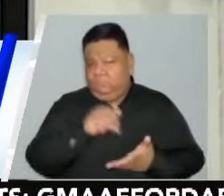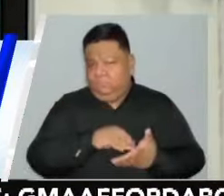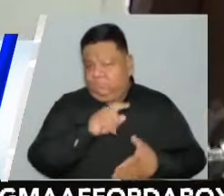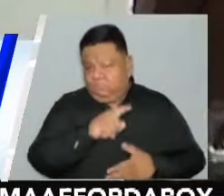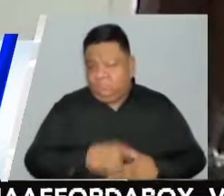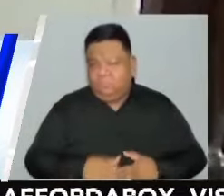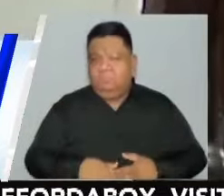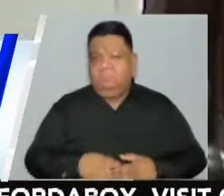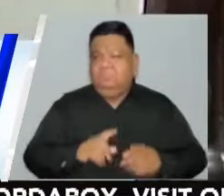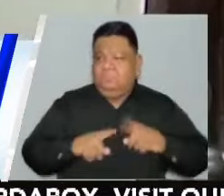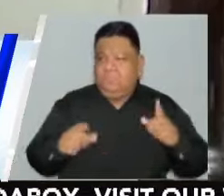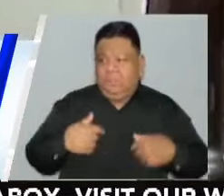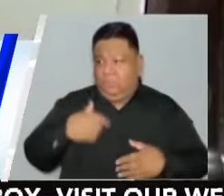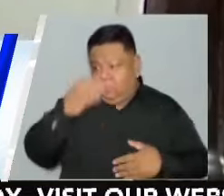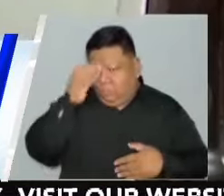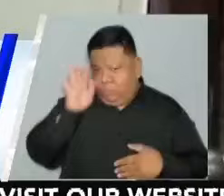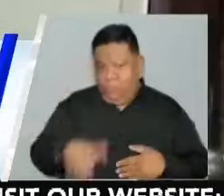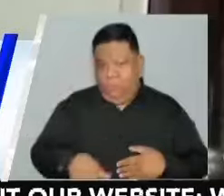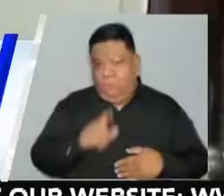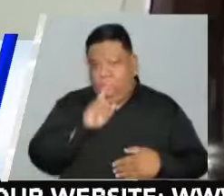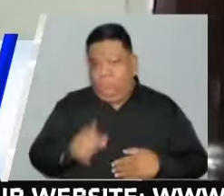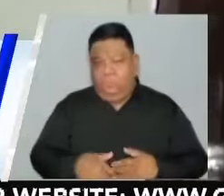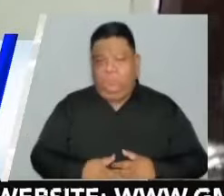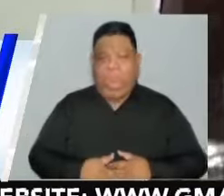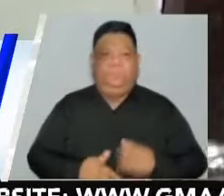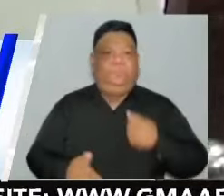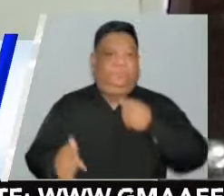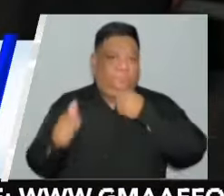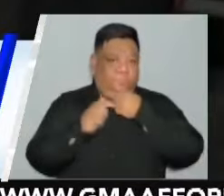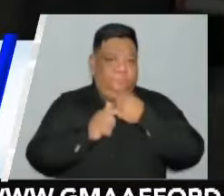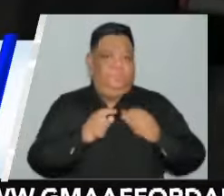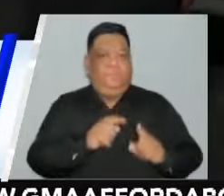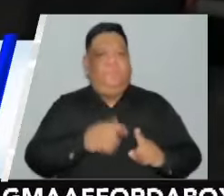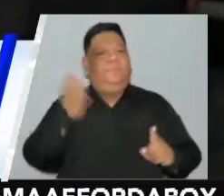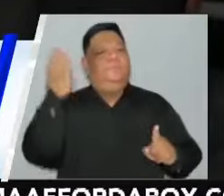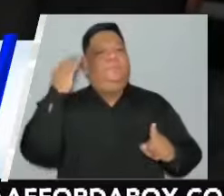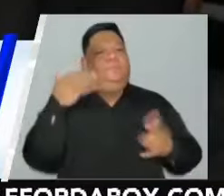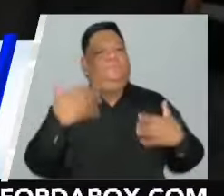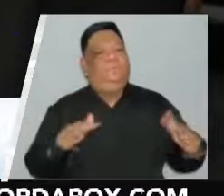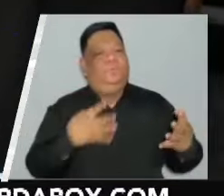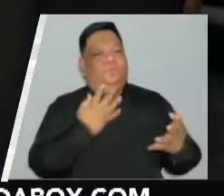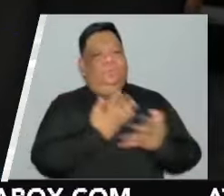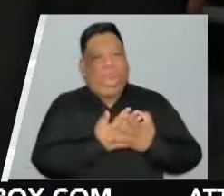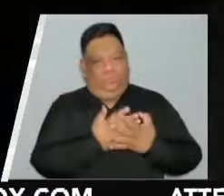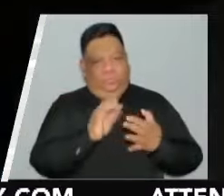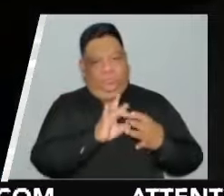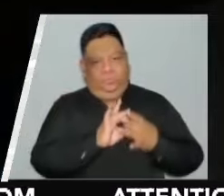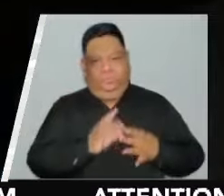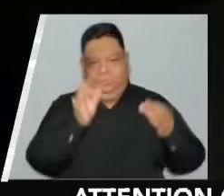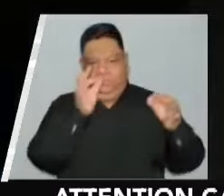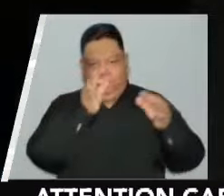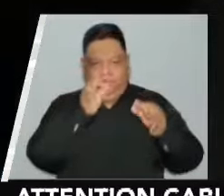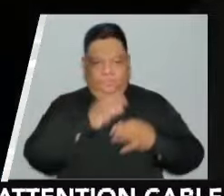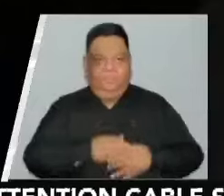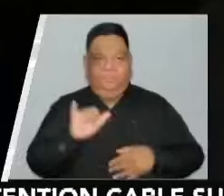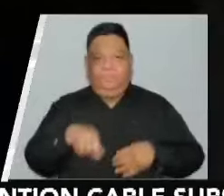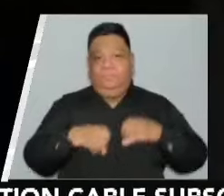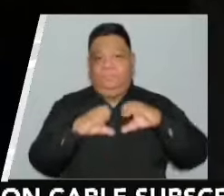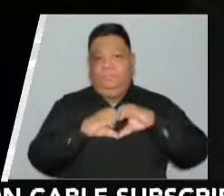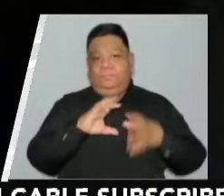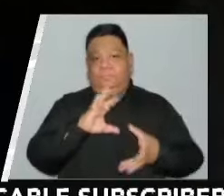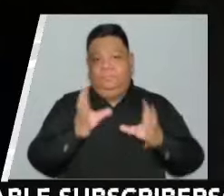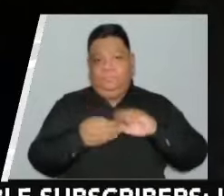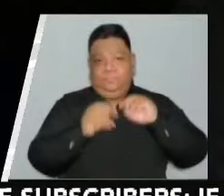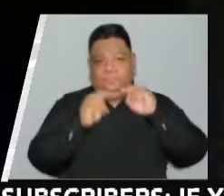gano'n na po. Dati na rin daw nakulong si Rivera dahil din sa droga. Ito ang unang balita, Nico Wahe, para sa GMA Integrated News.